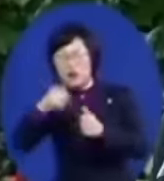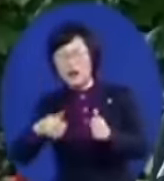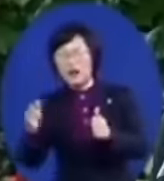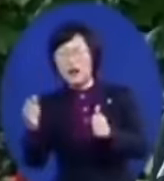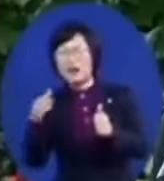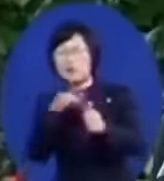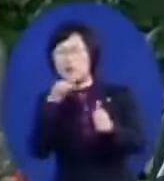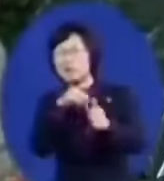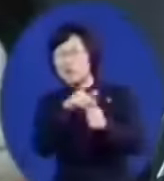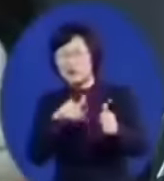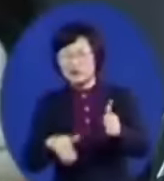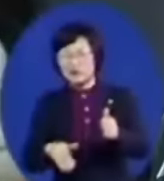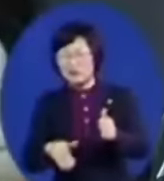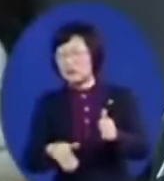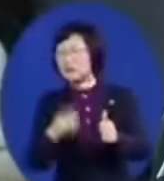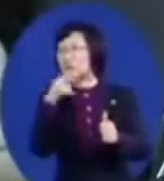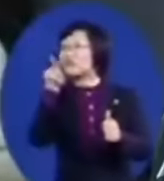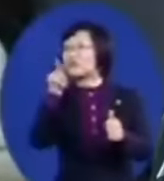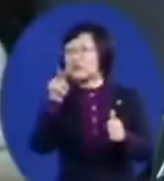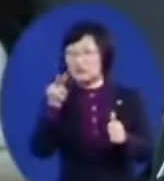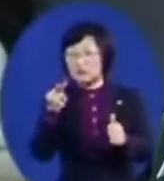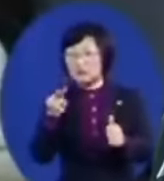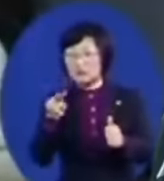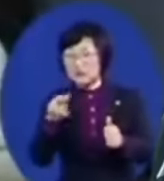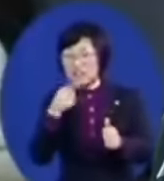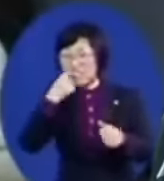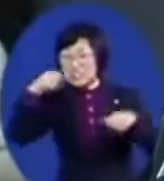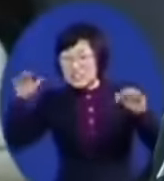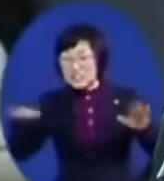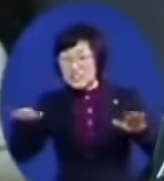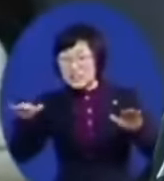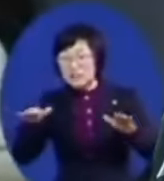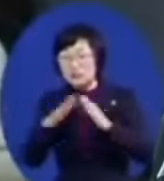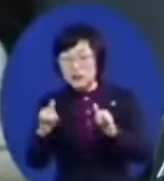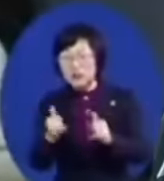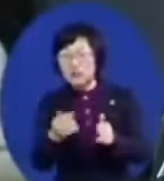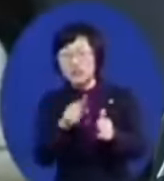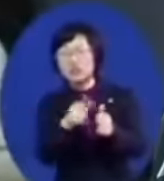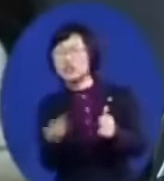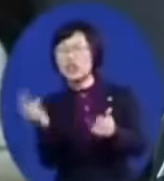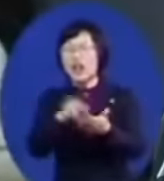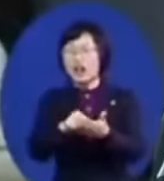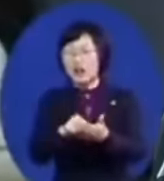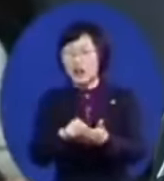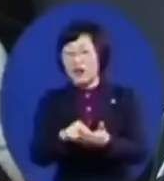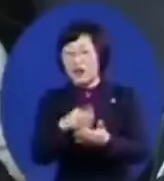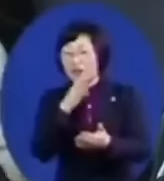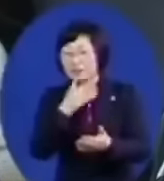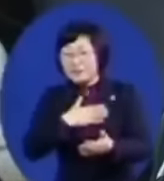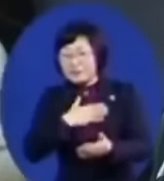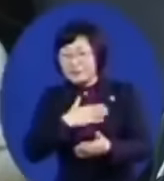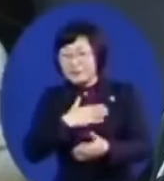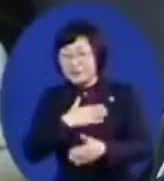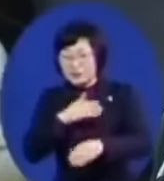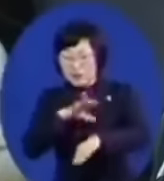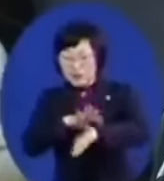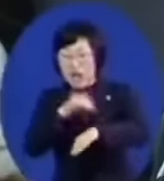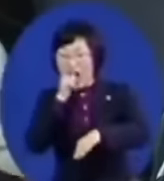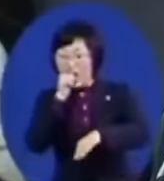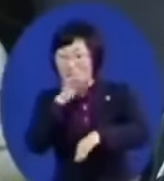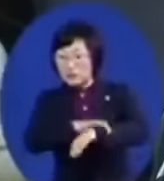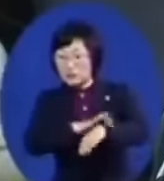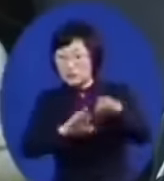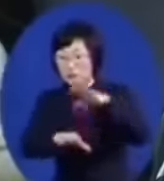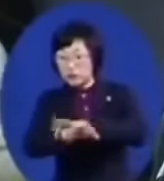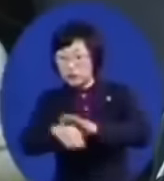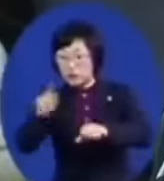차거든. 그래 보니까 흰옷 입은 사람이 일어나라. 일어나니까 철고랑이